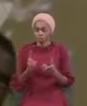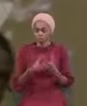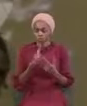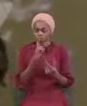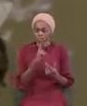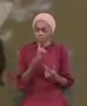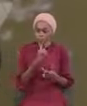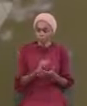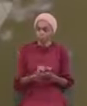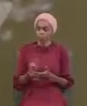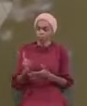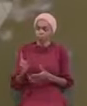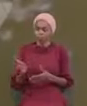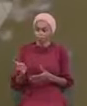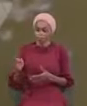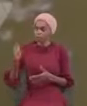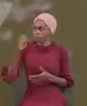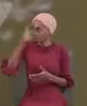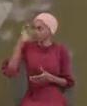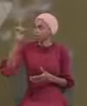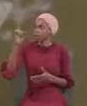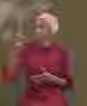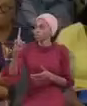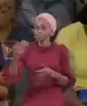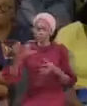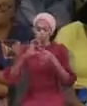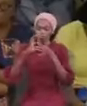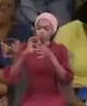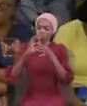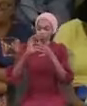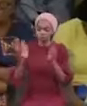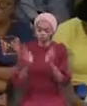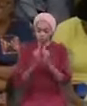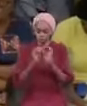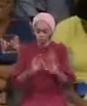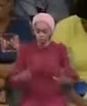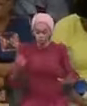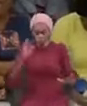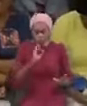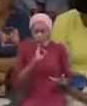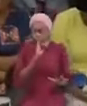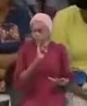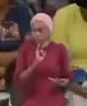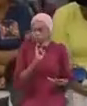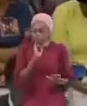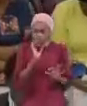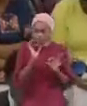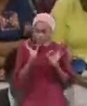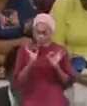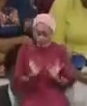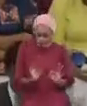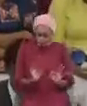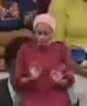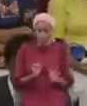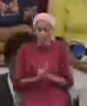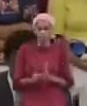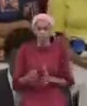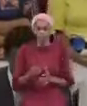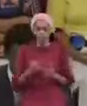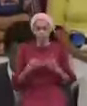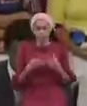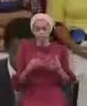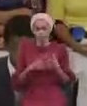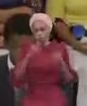intacte demeure intact veut dire qu'il devait lui obéir tout ce qu'on lui demande de faire